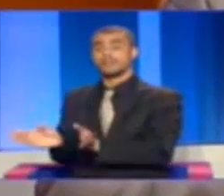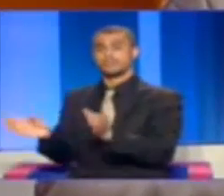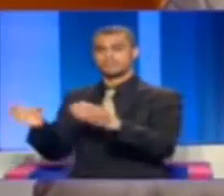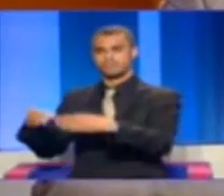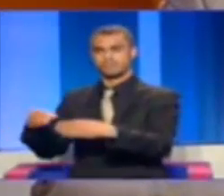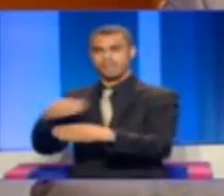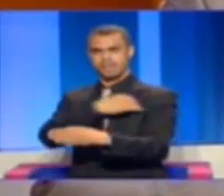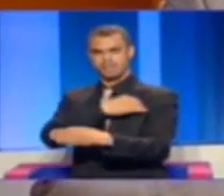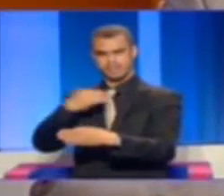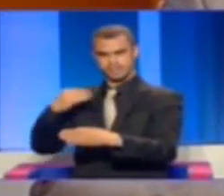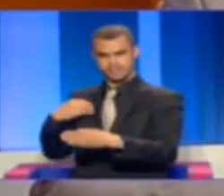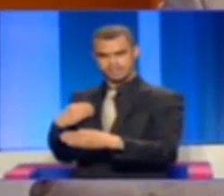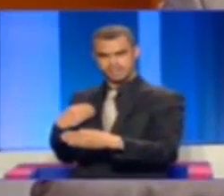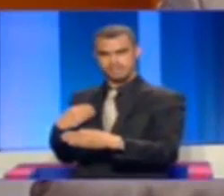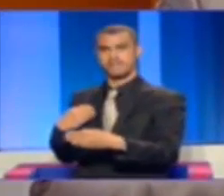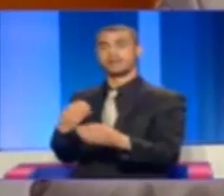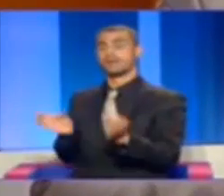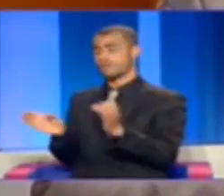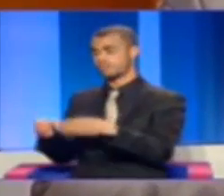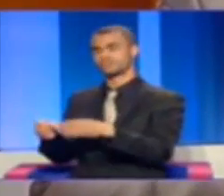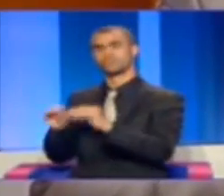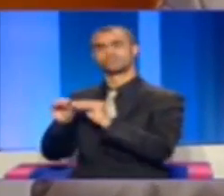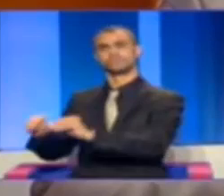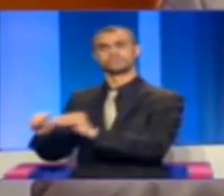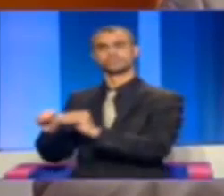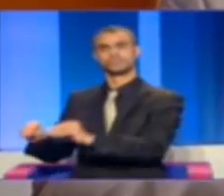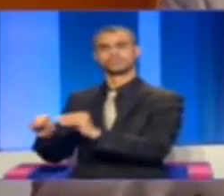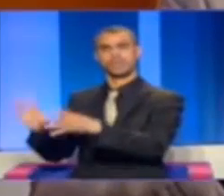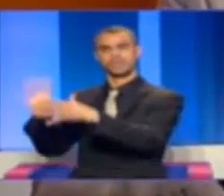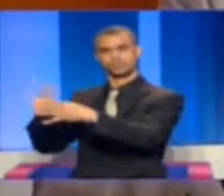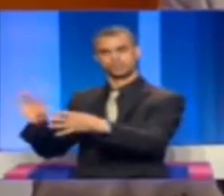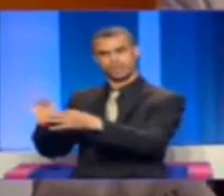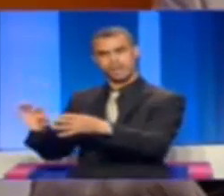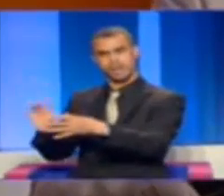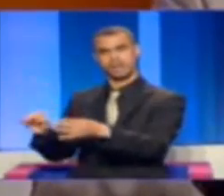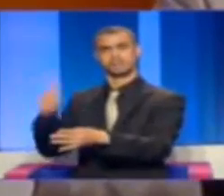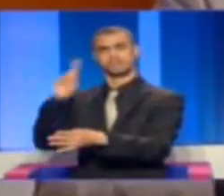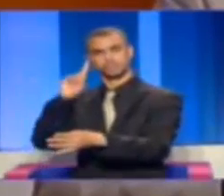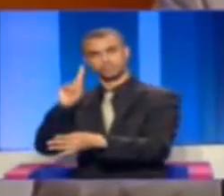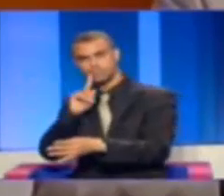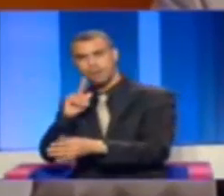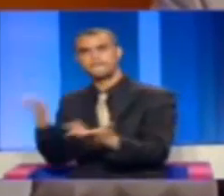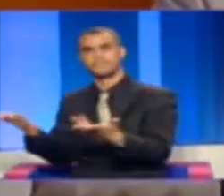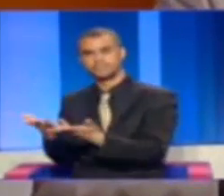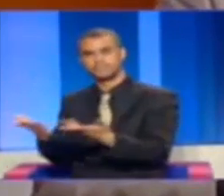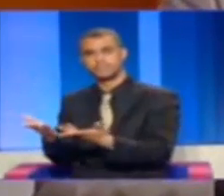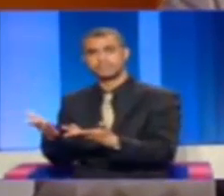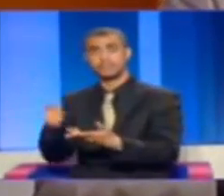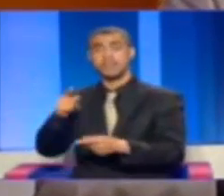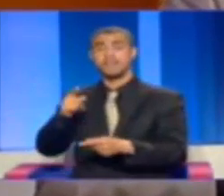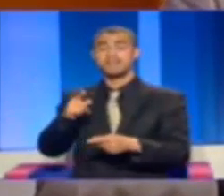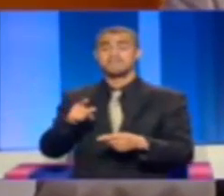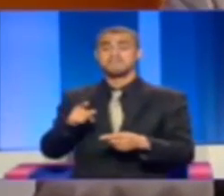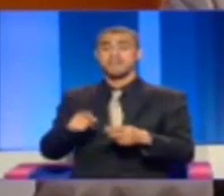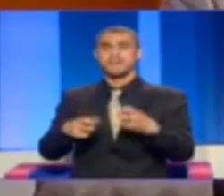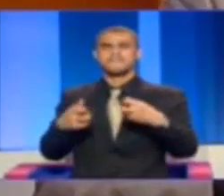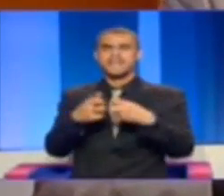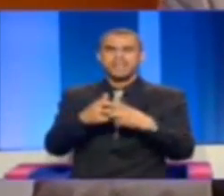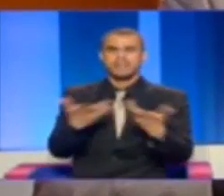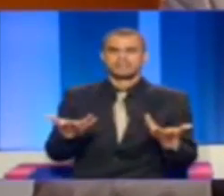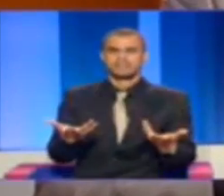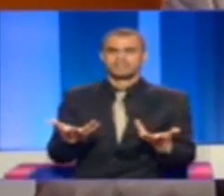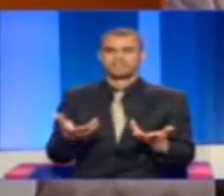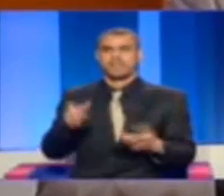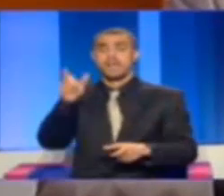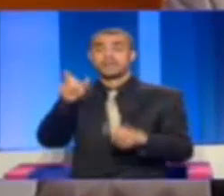دورتين لفائدة هيئة الصحة، لأن لا يعقل أنه مثلا الناس ديال الصحة، لأن الأصم فاش تصوروا معي مثلا السي عزيز غادي يمشي